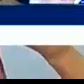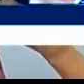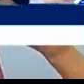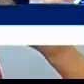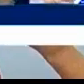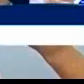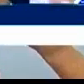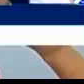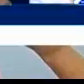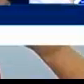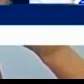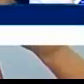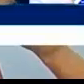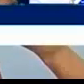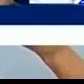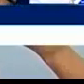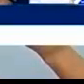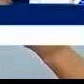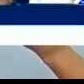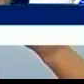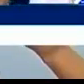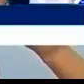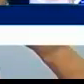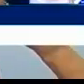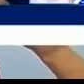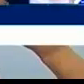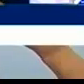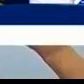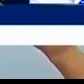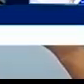eu cunosc totul și nu am nevoie de nimic. Cel mai corect este să întreb și cât mai multe întrebi.